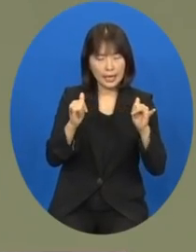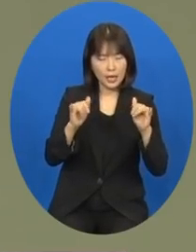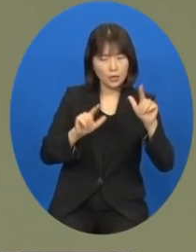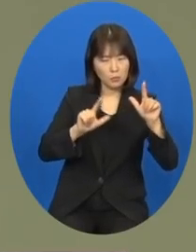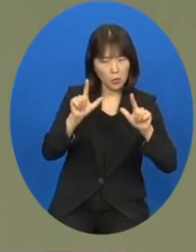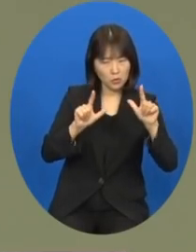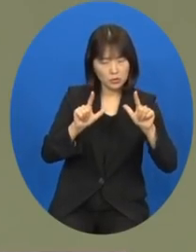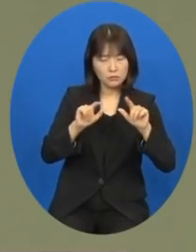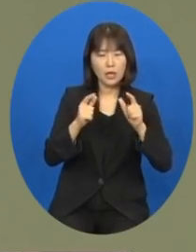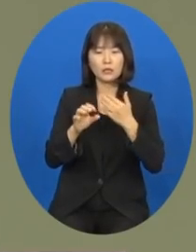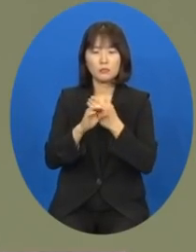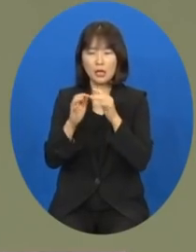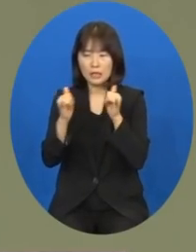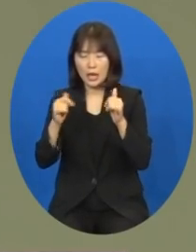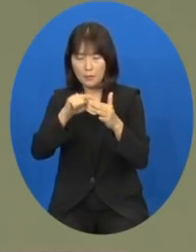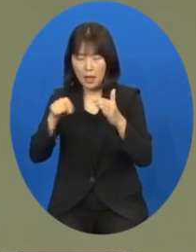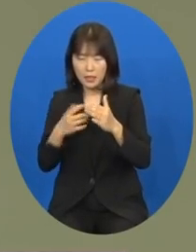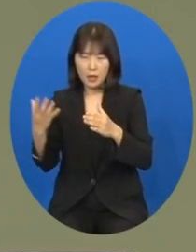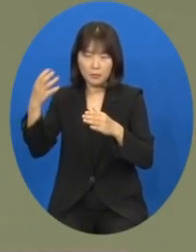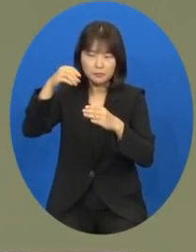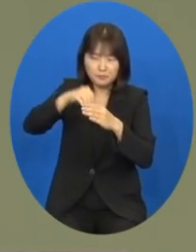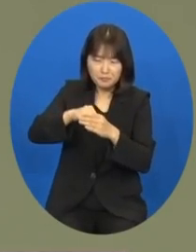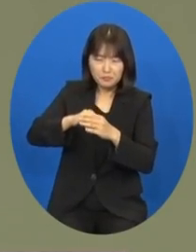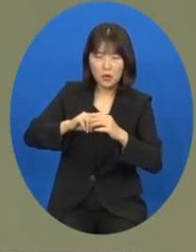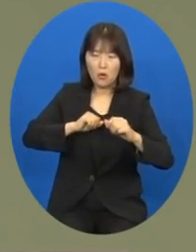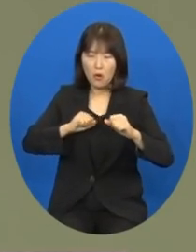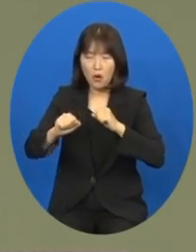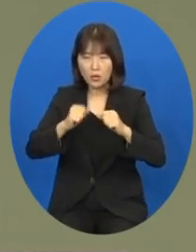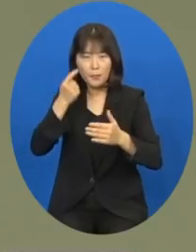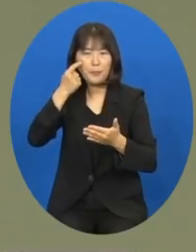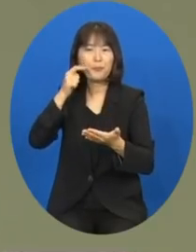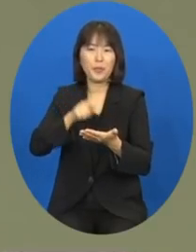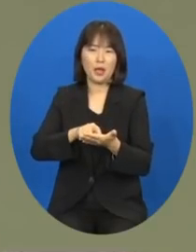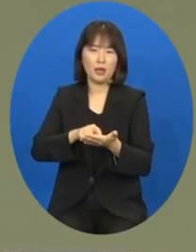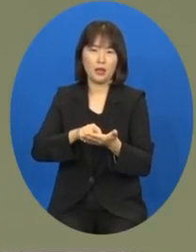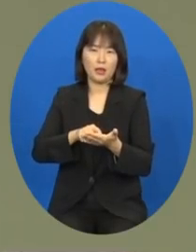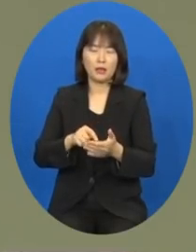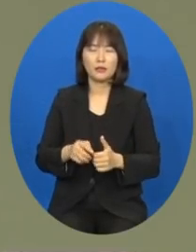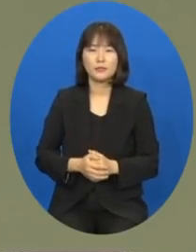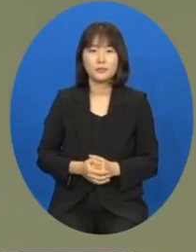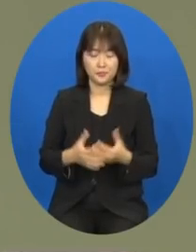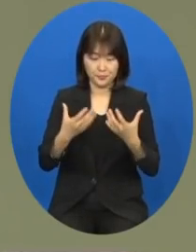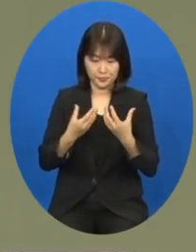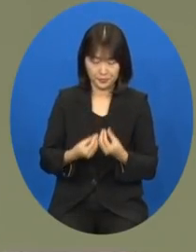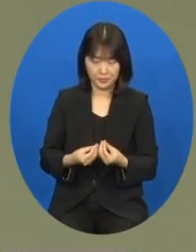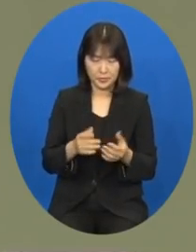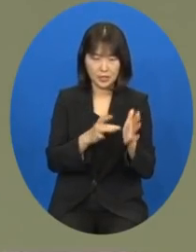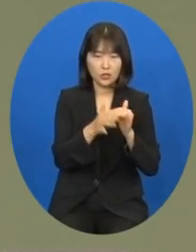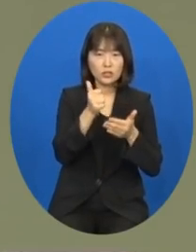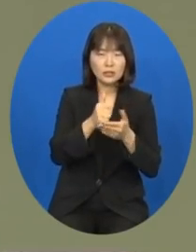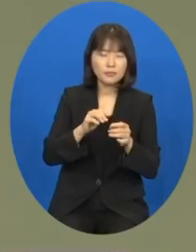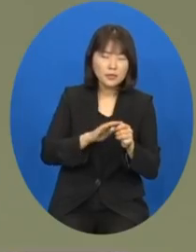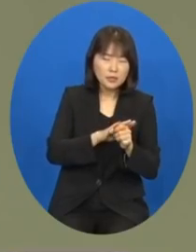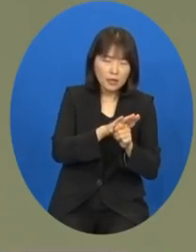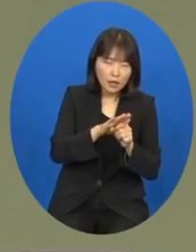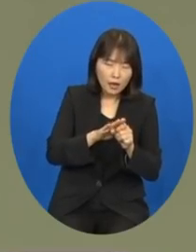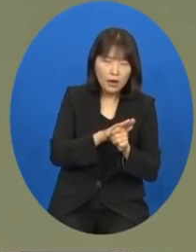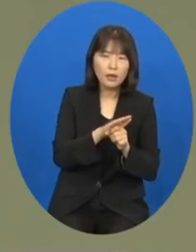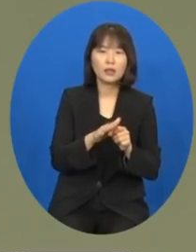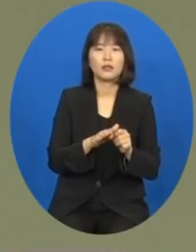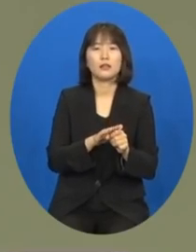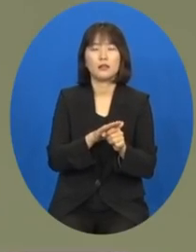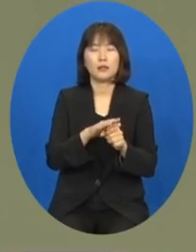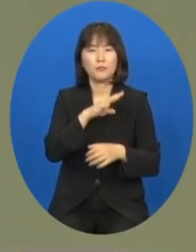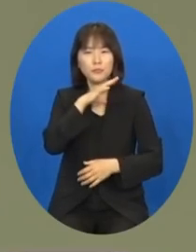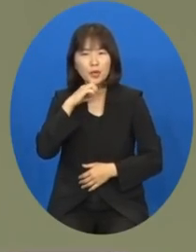들어가서 그렇게 역사 한다는 것을 발견하게 돼 예를 들면 예수님을 사랑했던 베드로가 주님